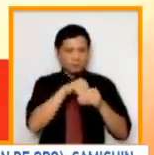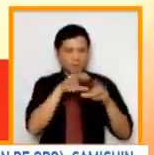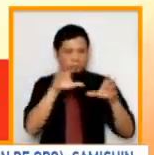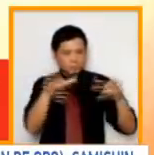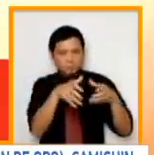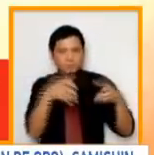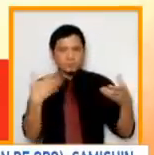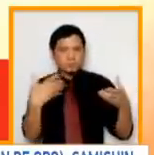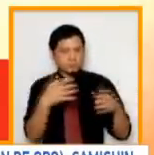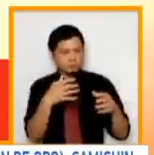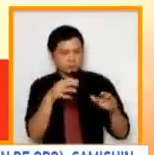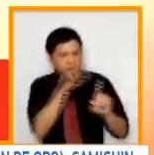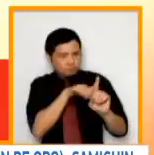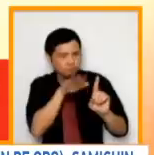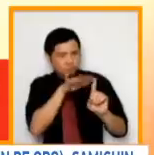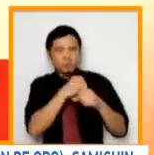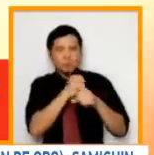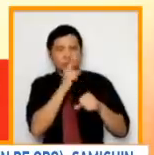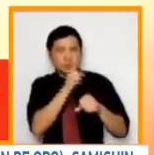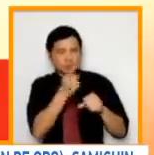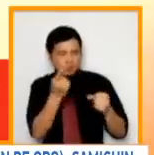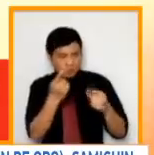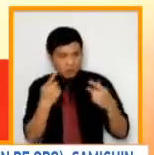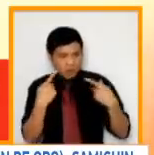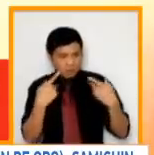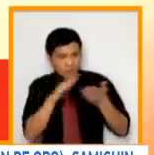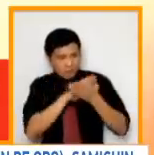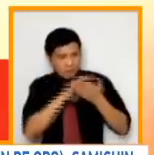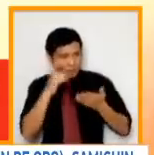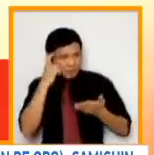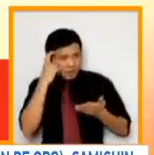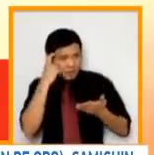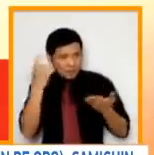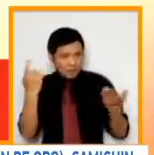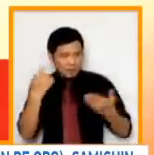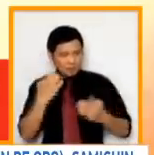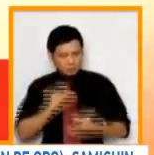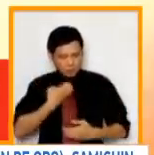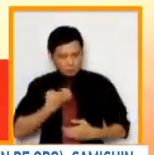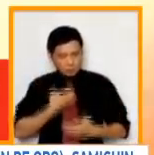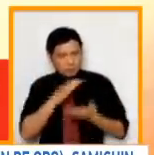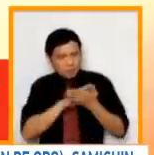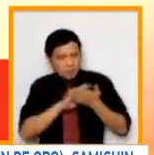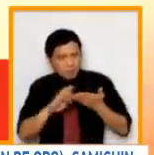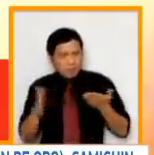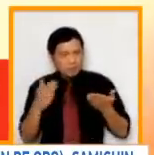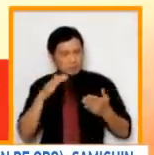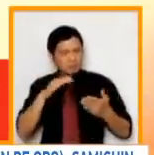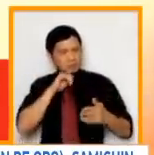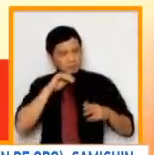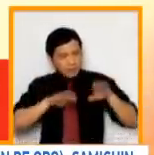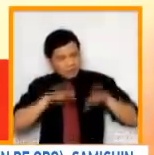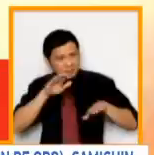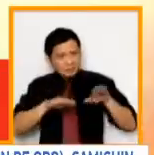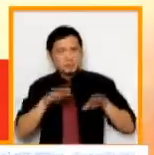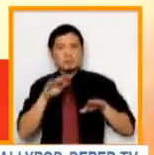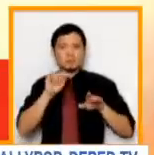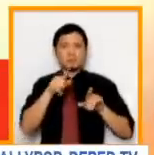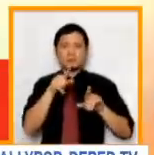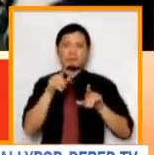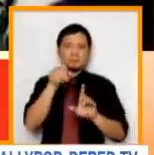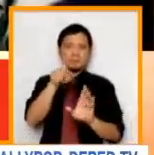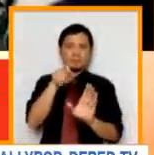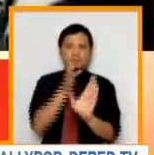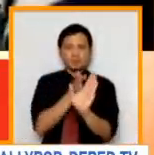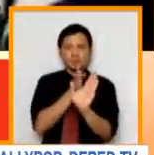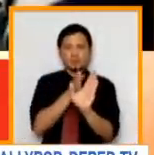emotionally or mentally imbalanced or challenged, dapat ito i-refer for neuropsychiatric test. Sa ngayon kasi, hindi namin kaya na gawin na